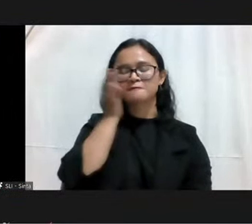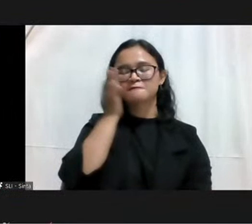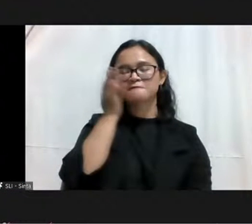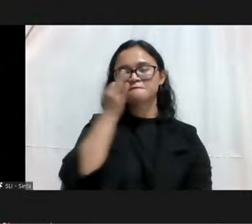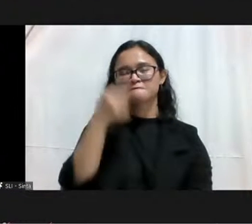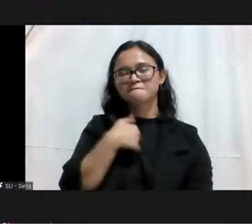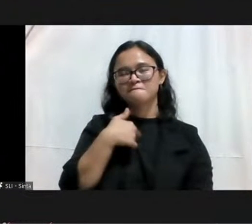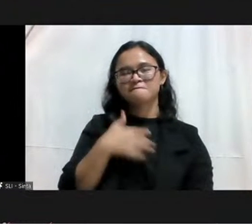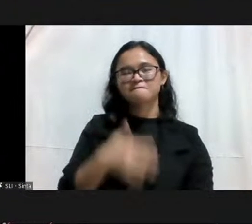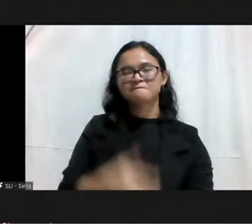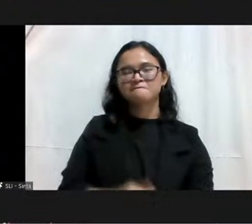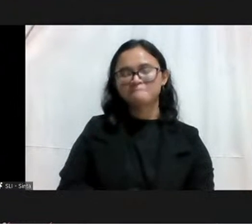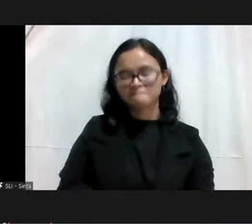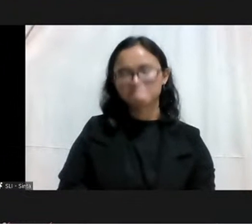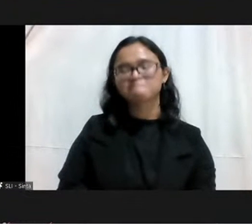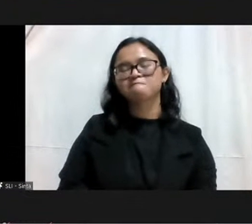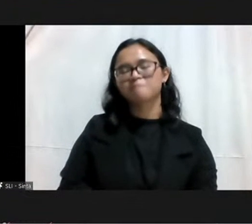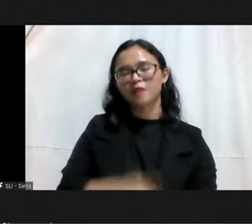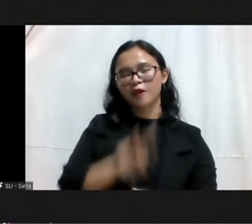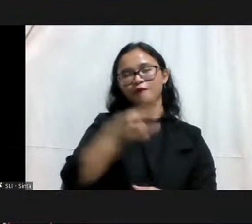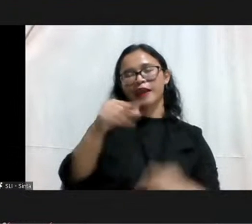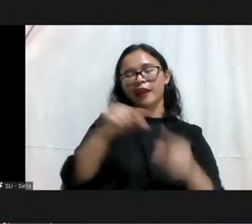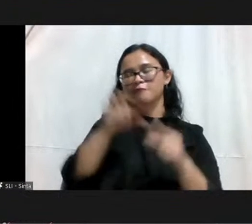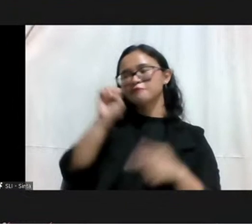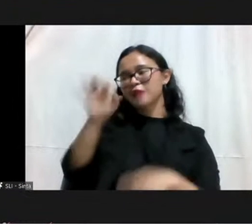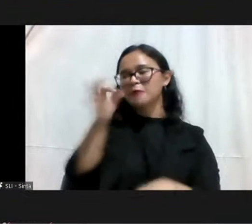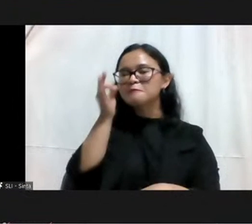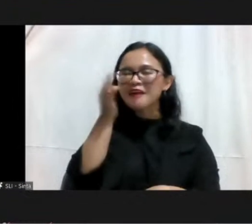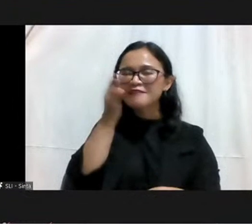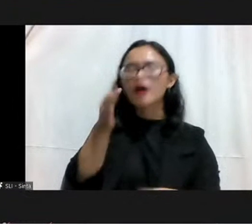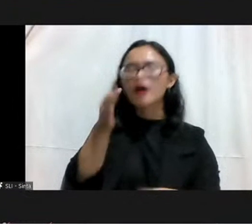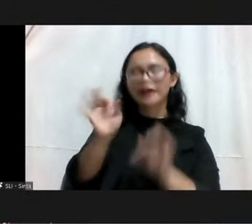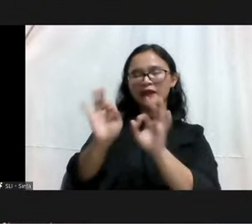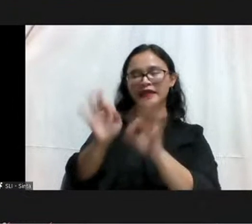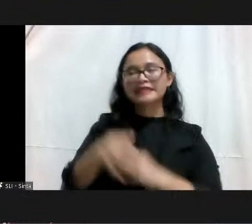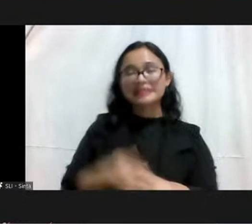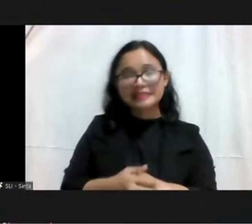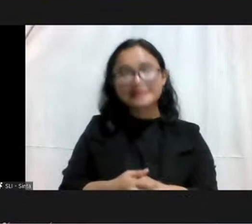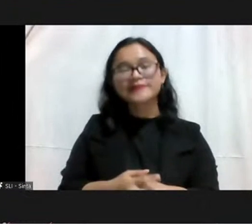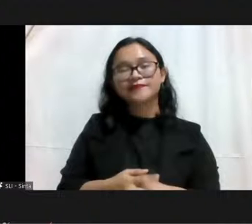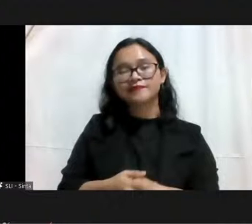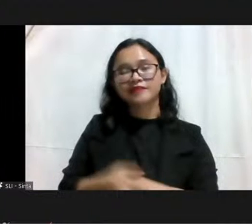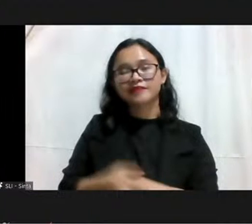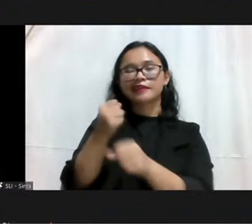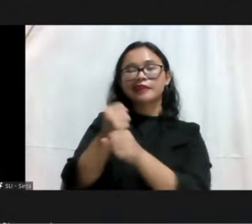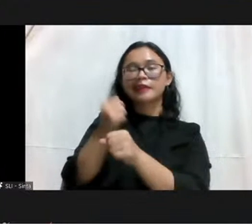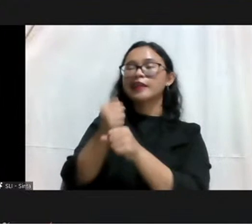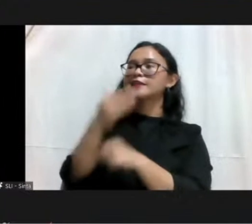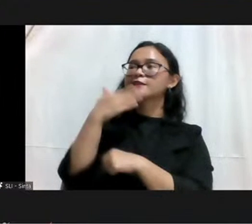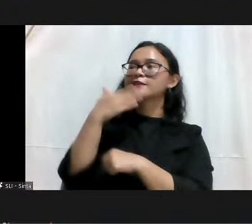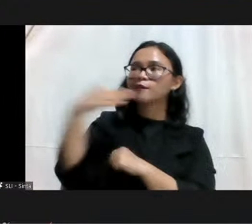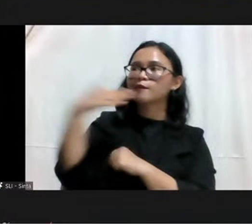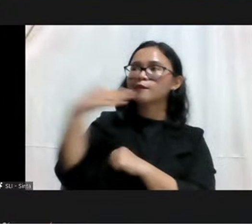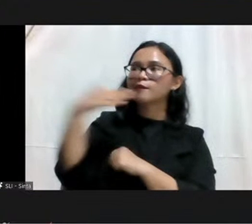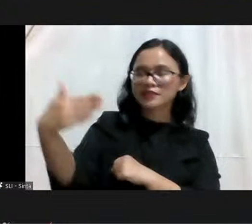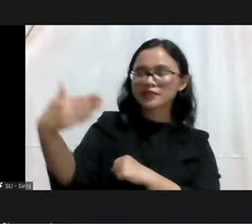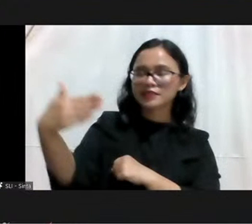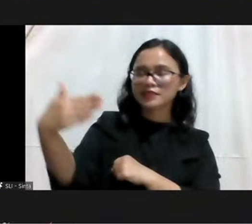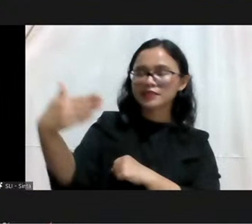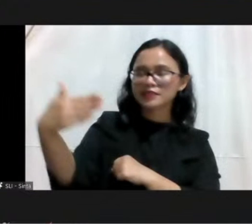V Terima kasih banyak Ibu gilin tetapi ada pertanyaan khusus dari